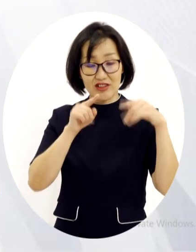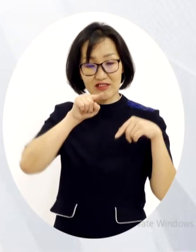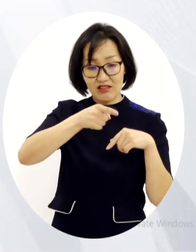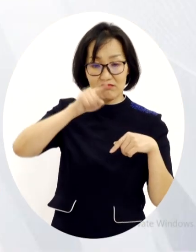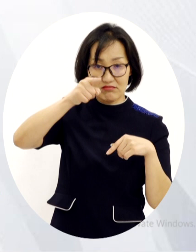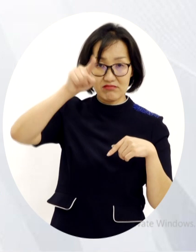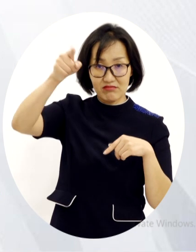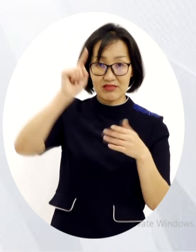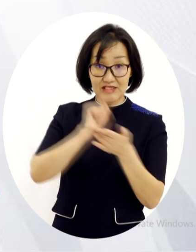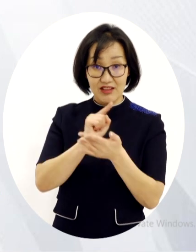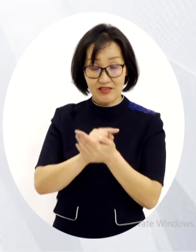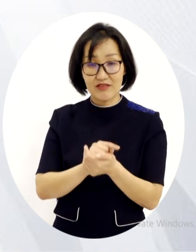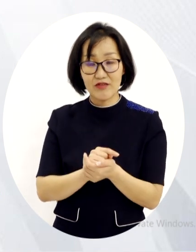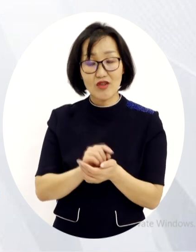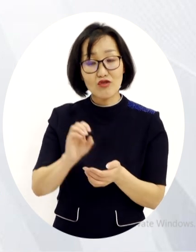юу бүгдээрээ.